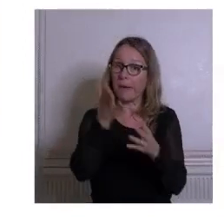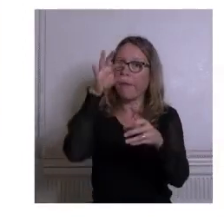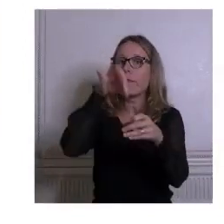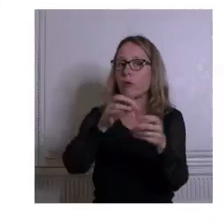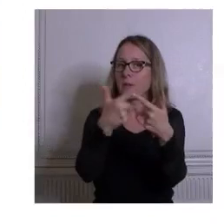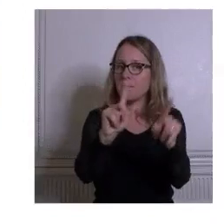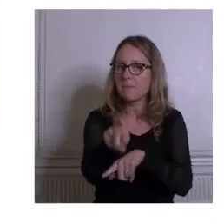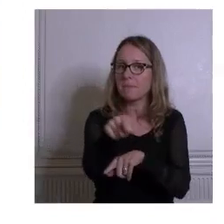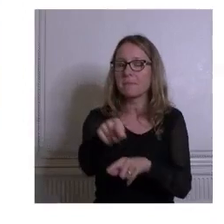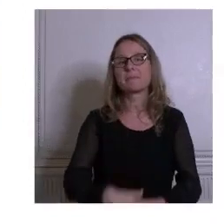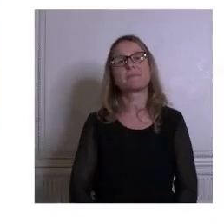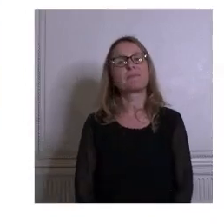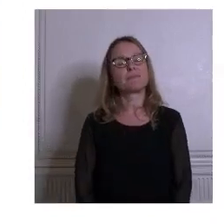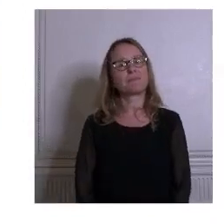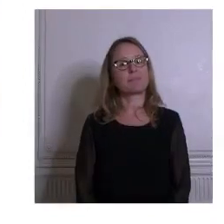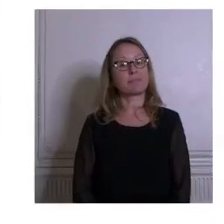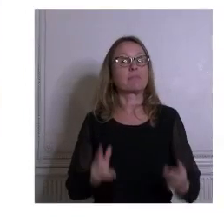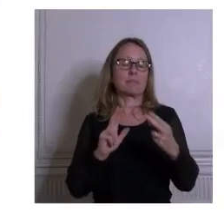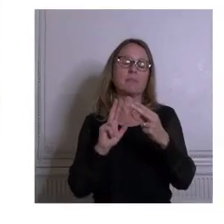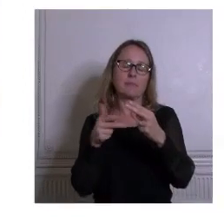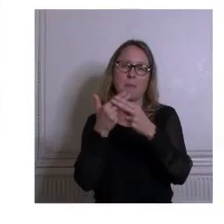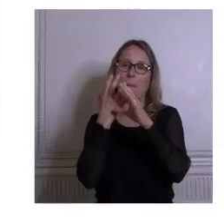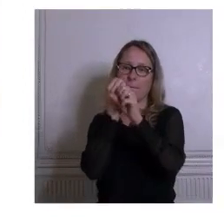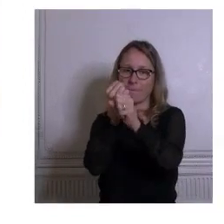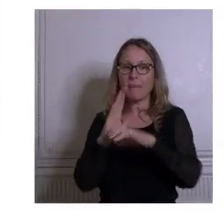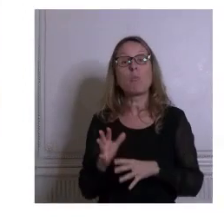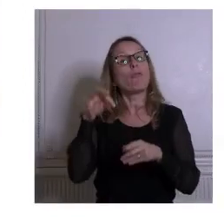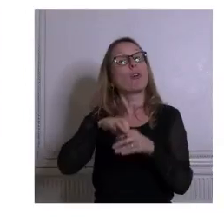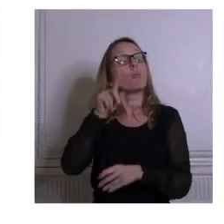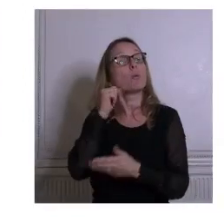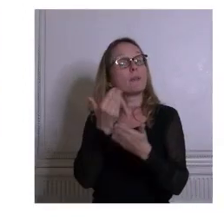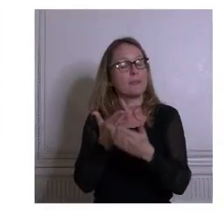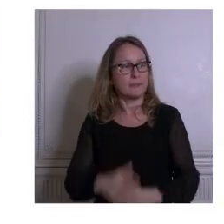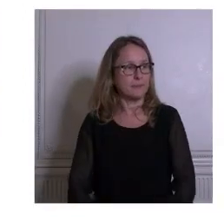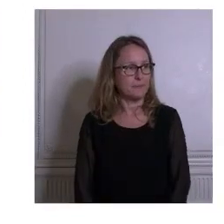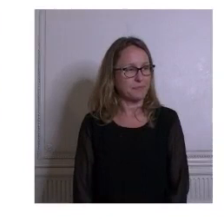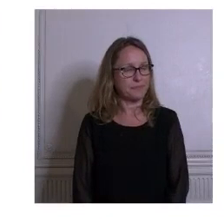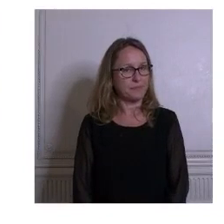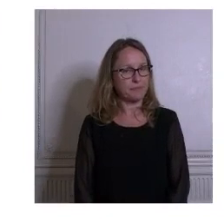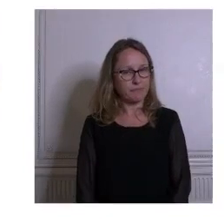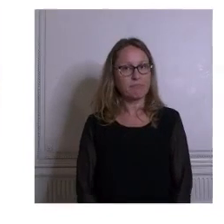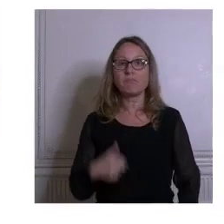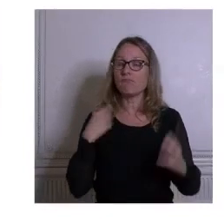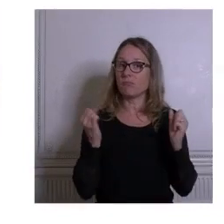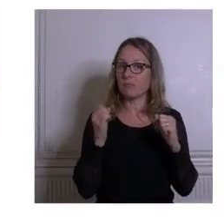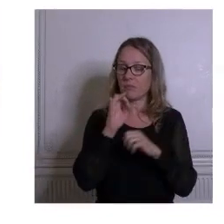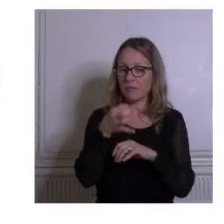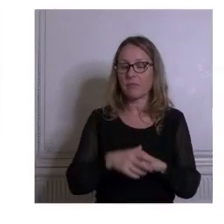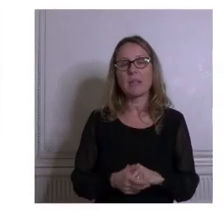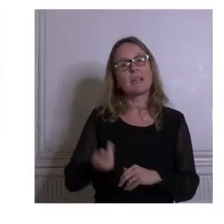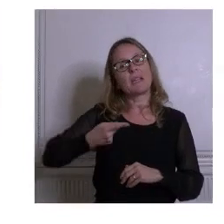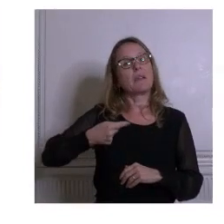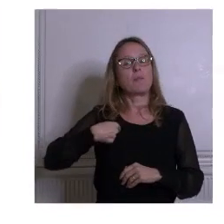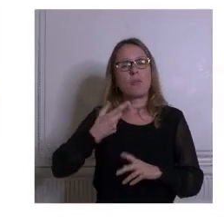riverains, évidemment, zéro expropriation. Zéro expropriation. Et que c'est la raison pour laquelle on trouve aujourd'hui une